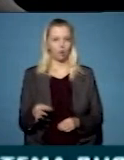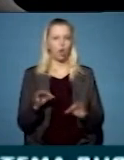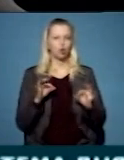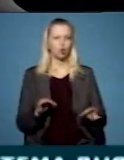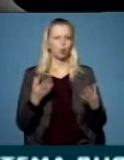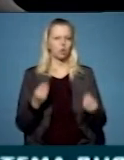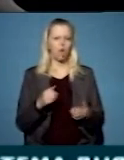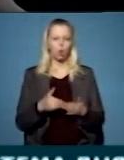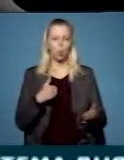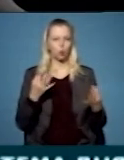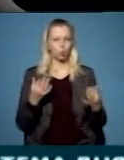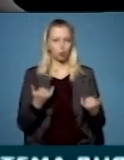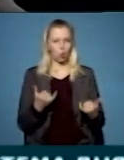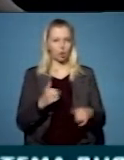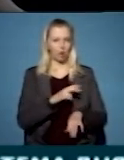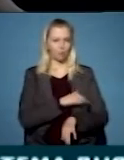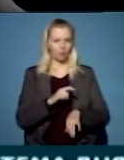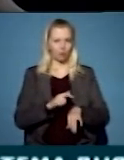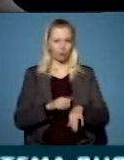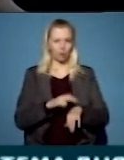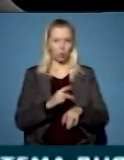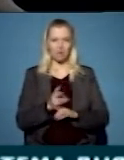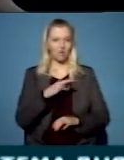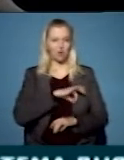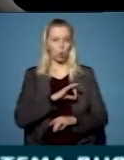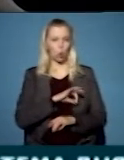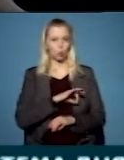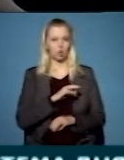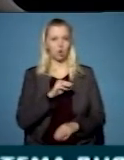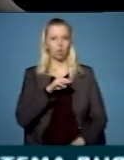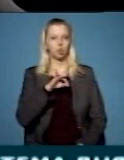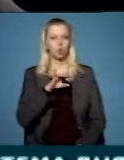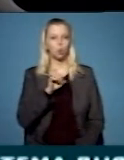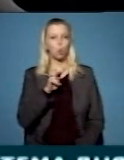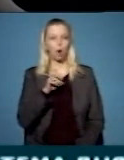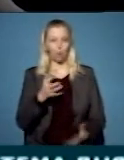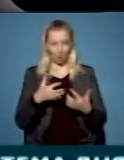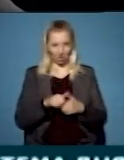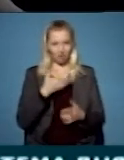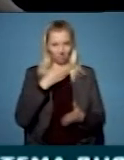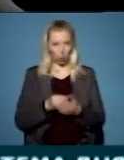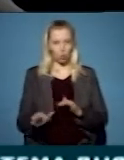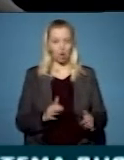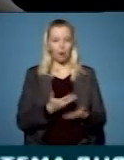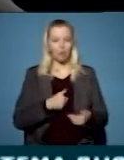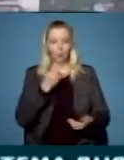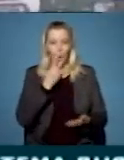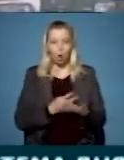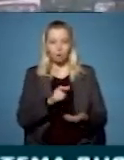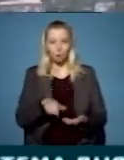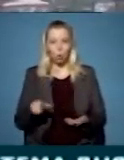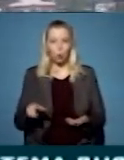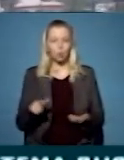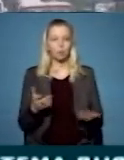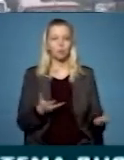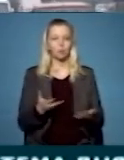Жодного дня до сьогодні у патрульні поліцейські не використовували, не застосовували трукам свої діяльності. Ми показуємо людям